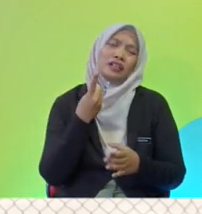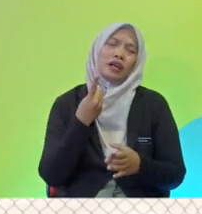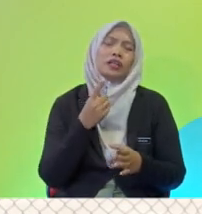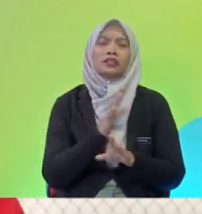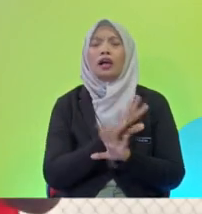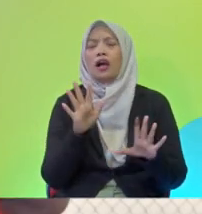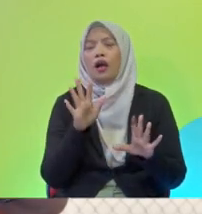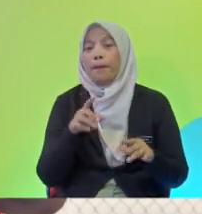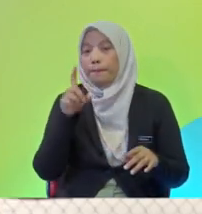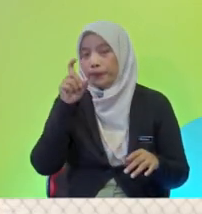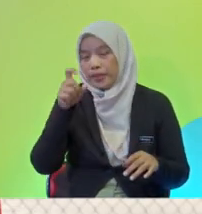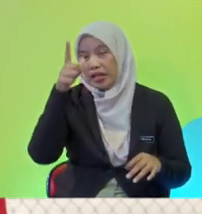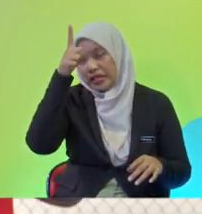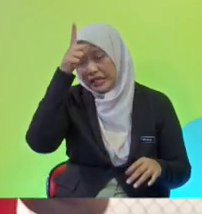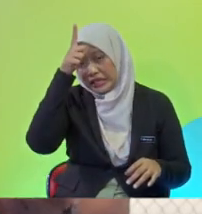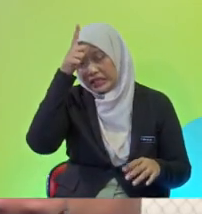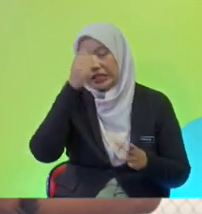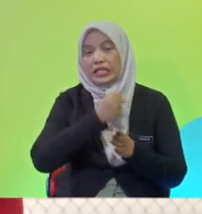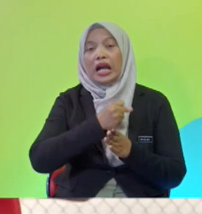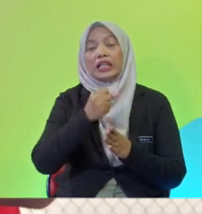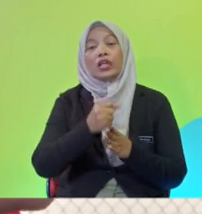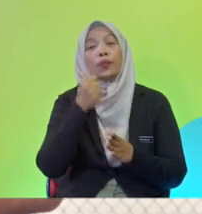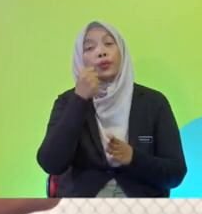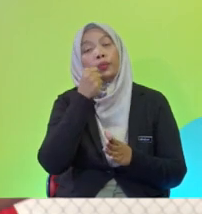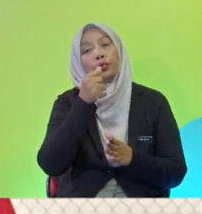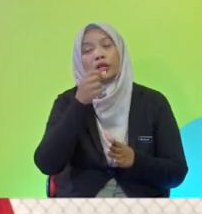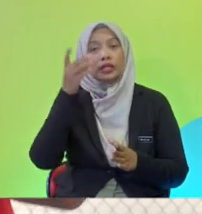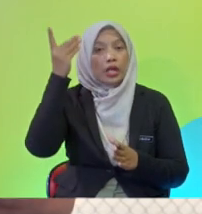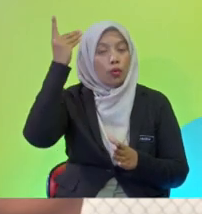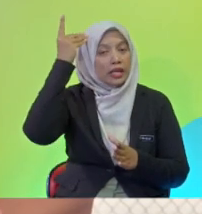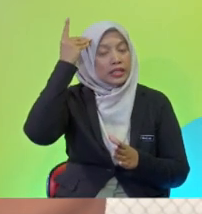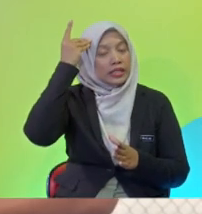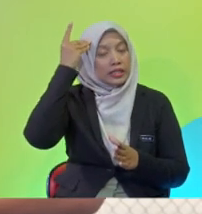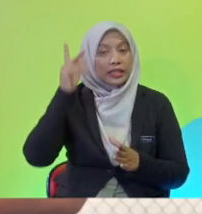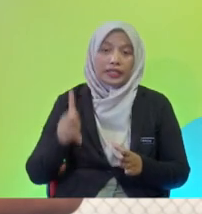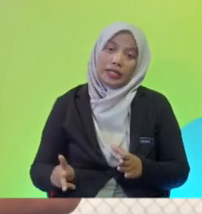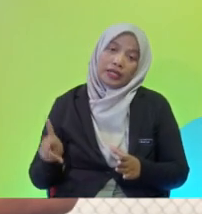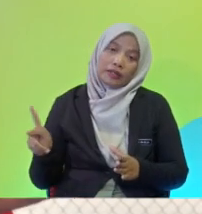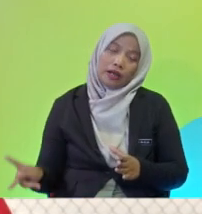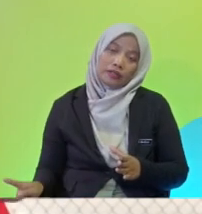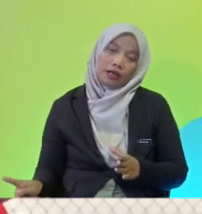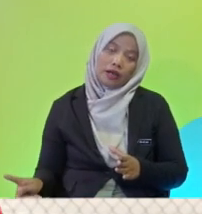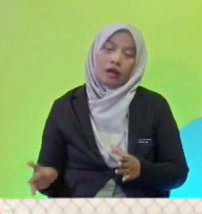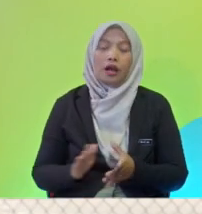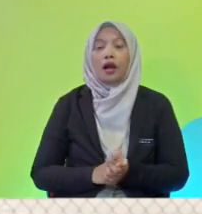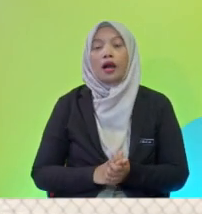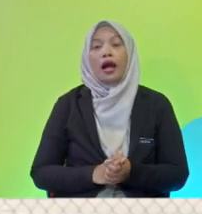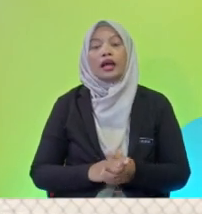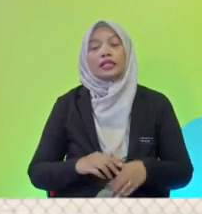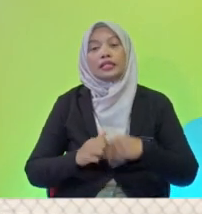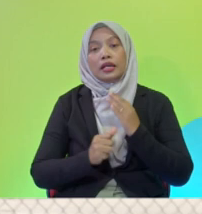kita konsep berikasi ni, maksudnya lelaki ke, perempuan ke, dewasa ke, kanak-kanak ke, asalkan apa,